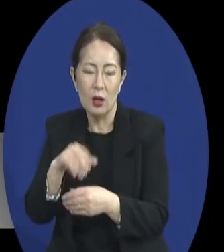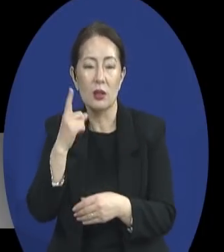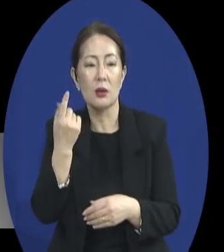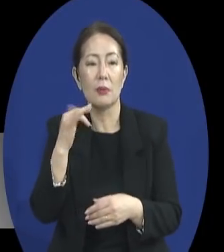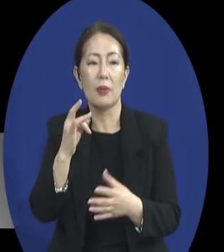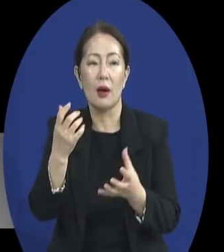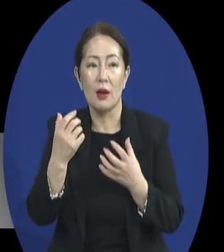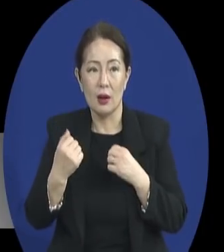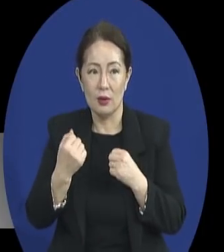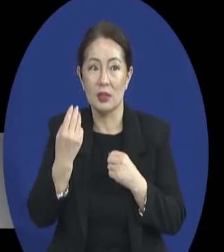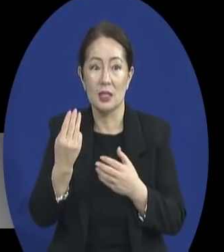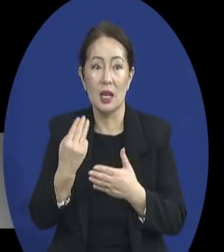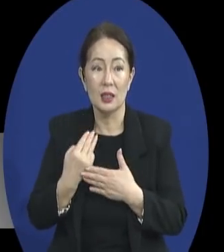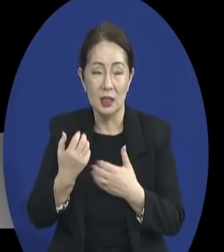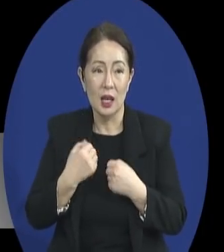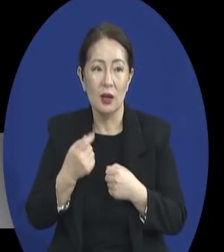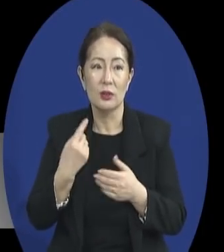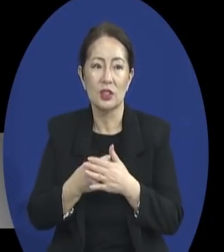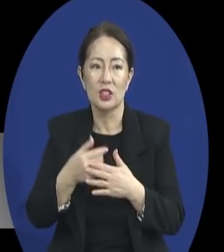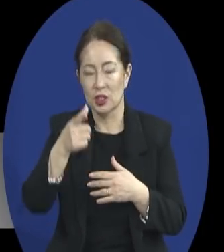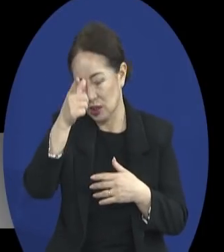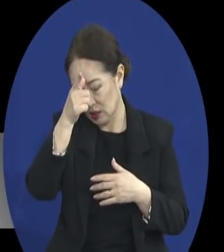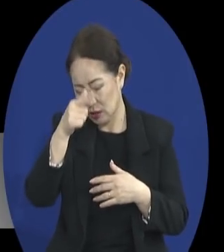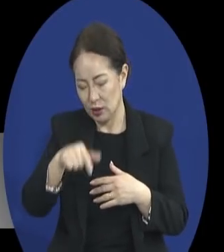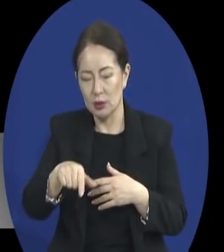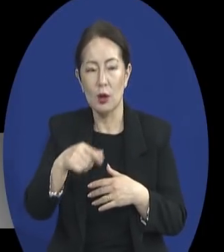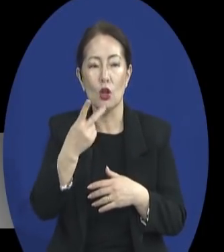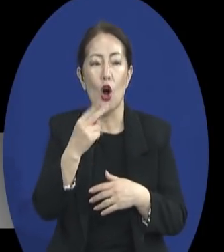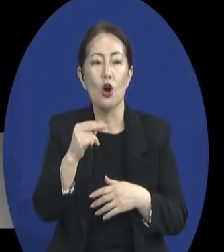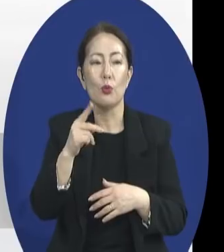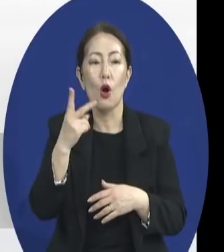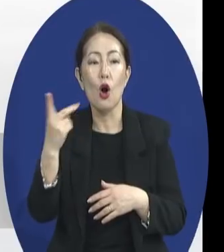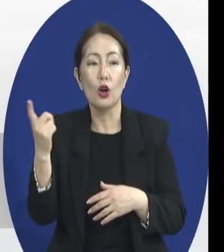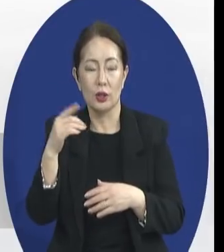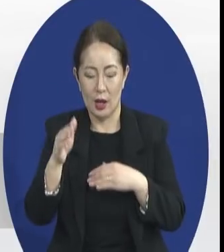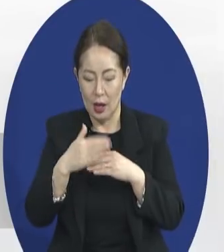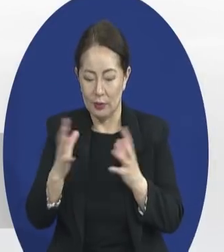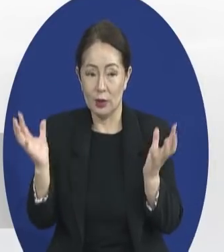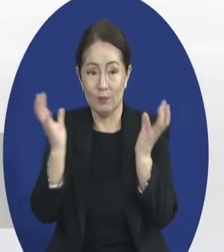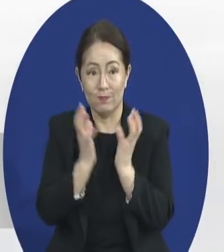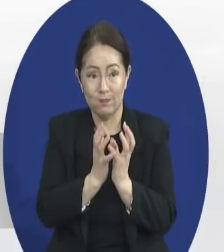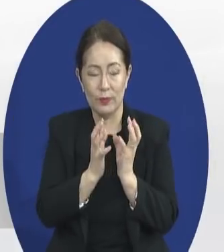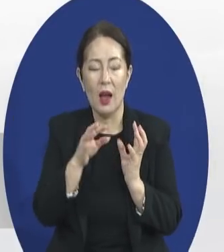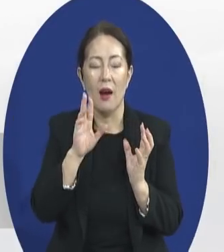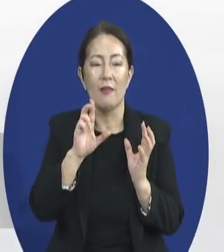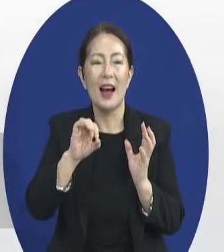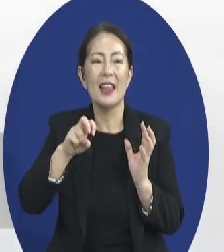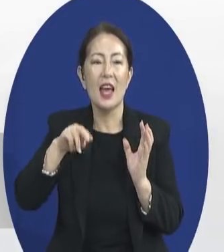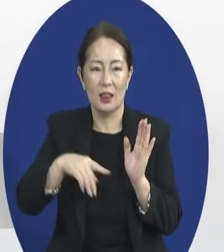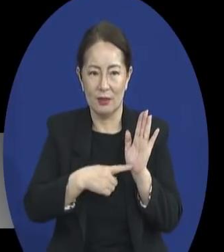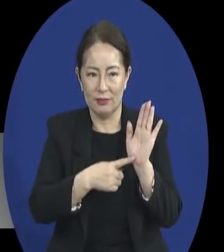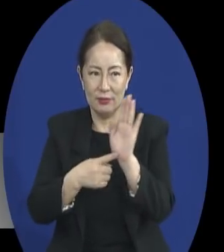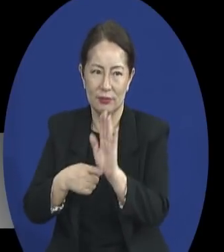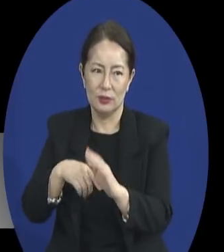барийн шагналыг хүртсэн байна. Тухайлбал Герман Опен 2021 тэмцээнд хамтлагаараа балетийн төрөлд Waltz of Flowers